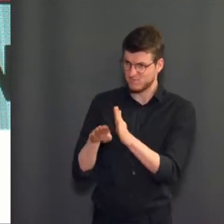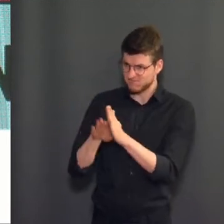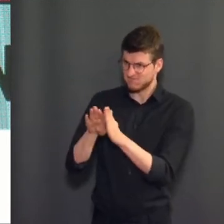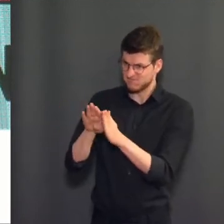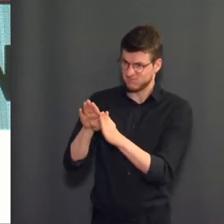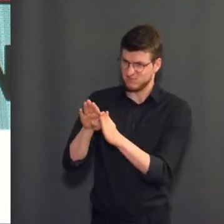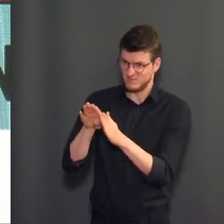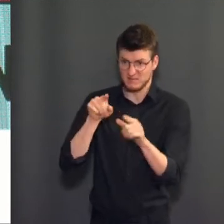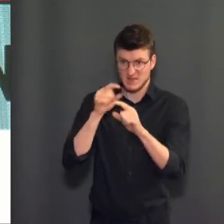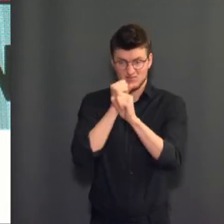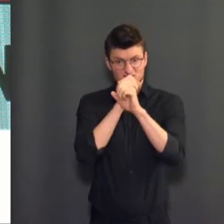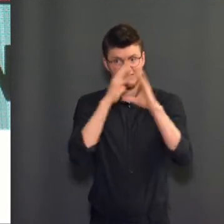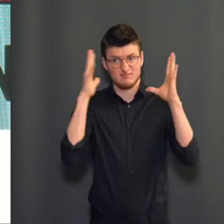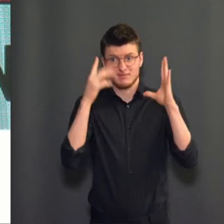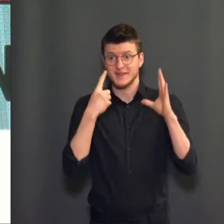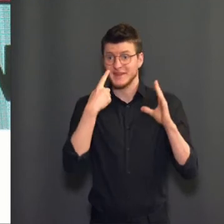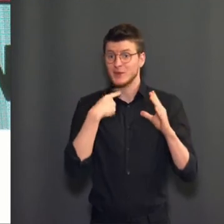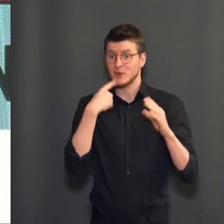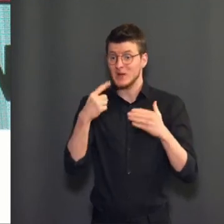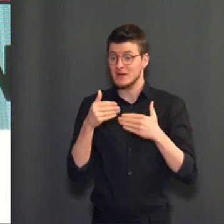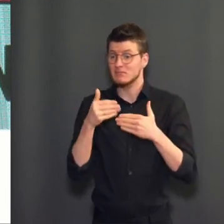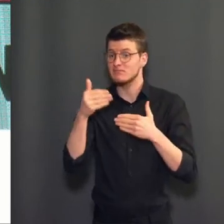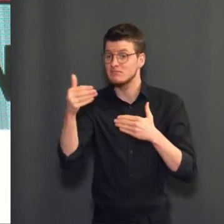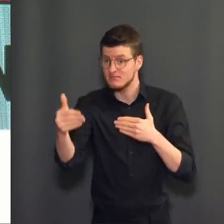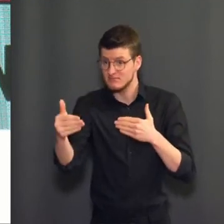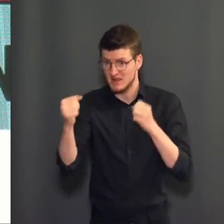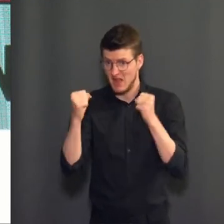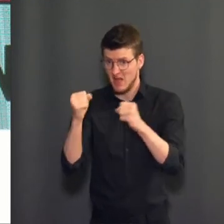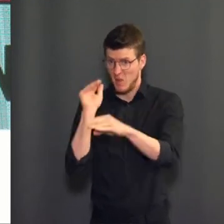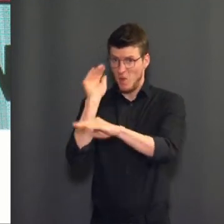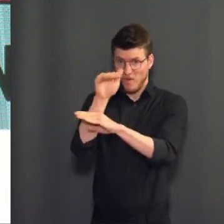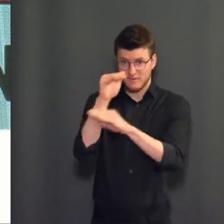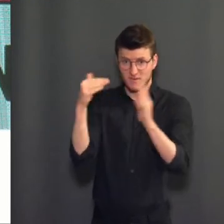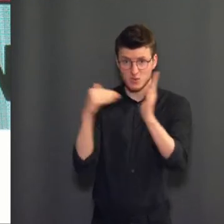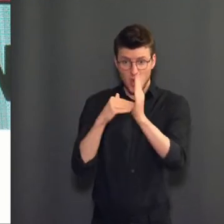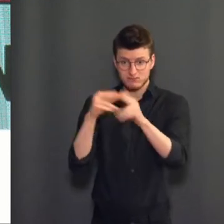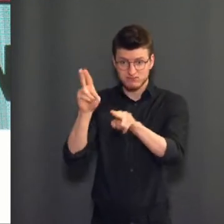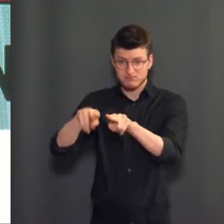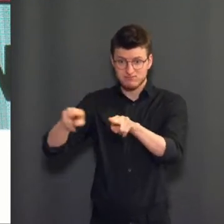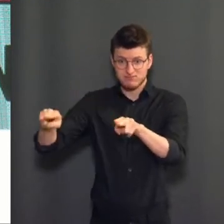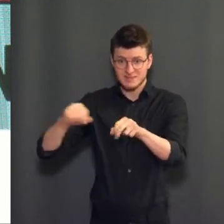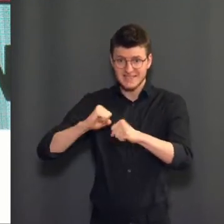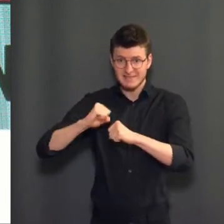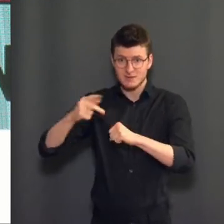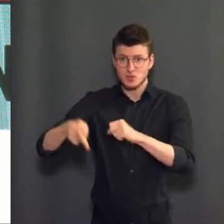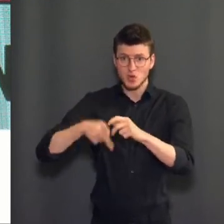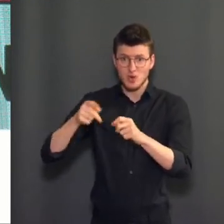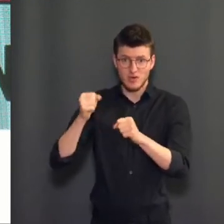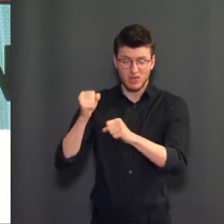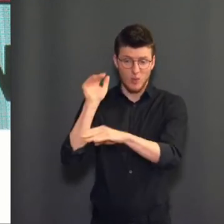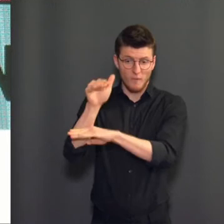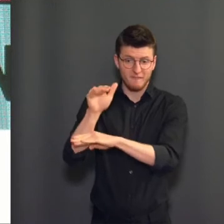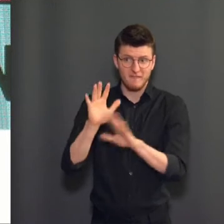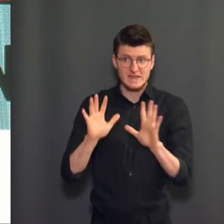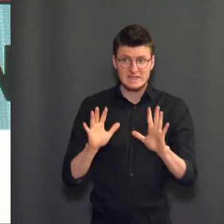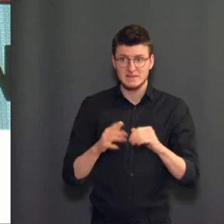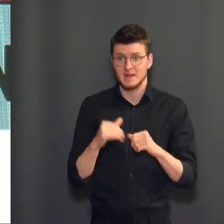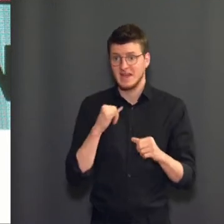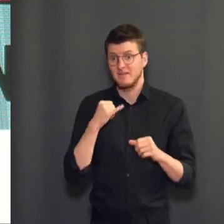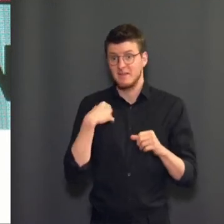intensieve zorgen bereikt worden. Er zijn dus lichtpuntjes, maar deze zijn broos en kunnen